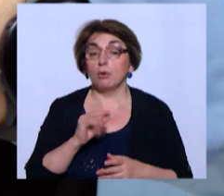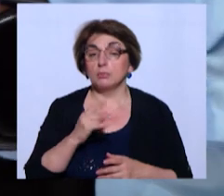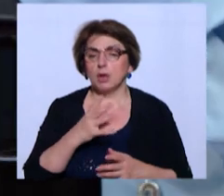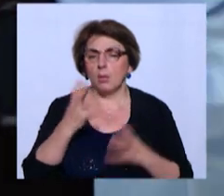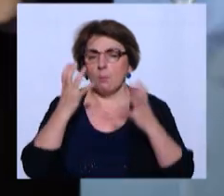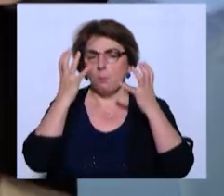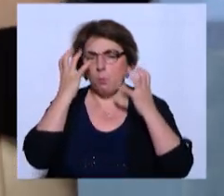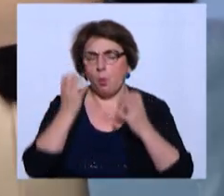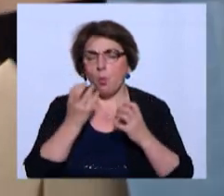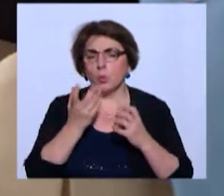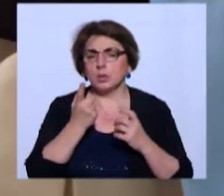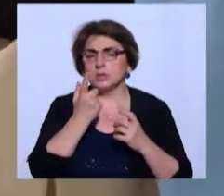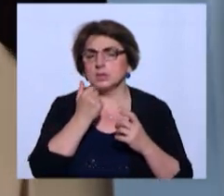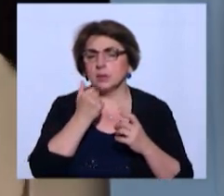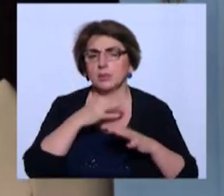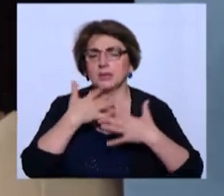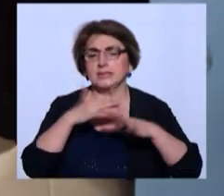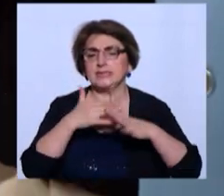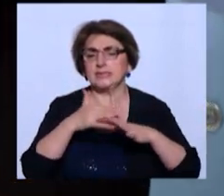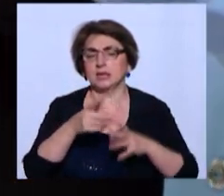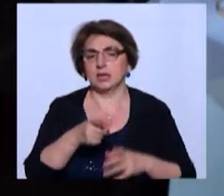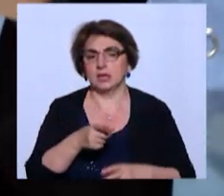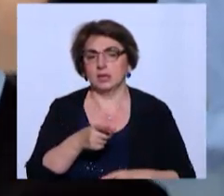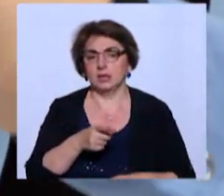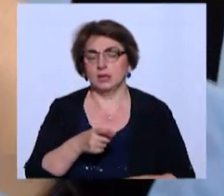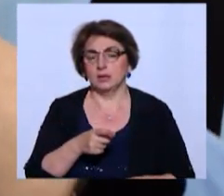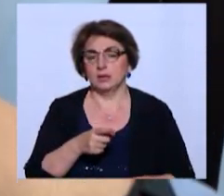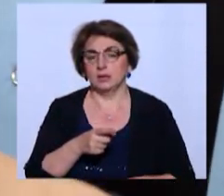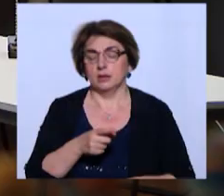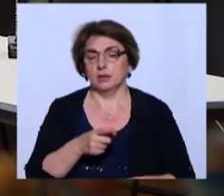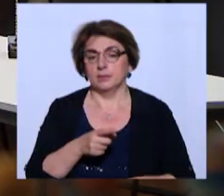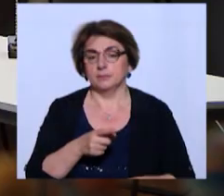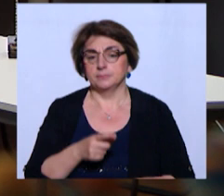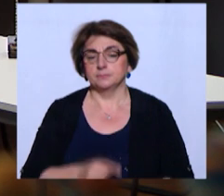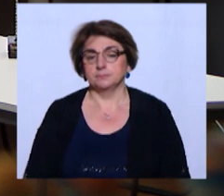ბრომი არის მურა წითელი ფერის სითხე.